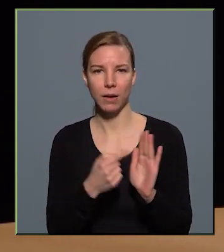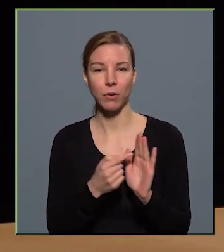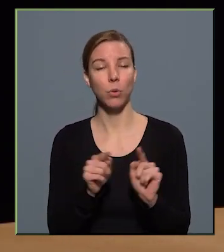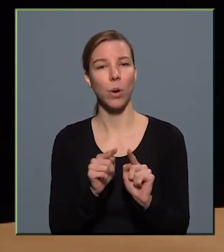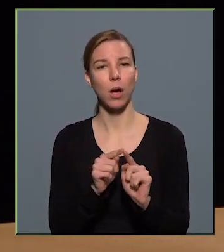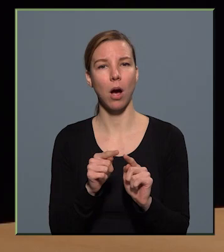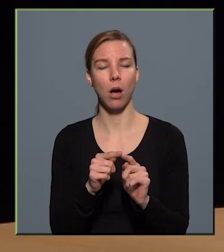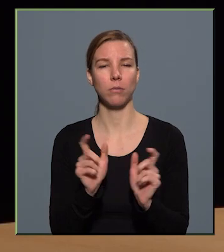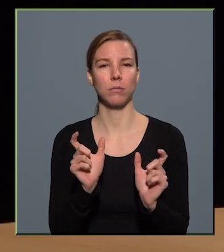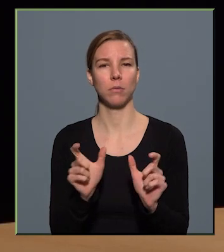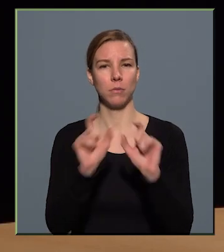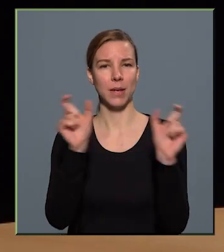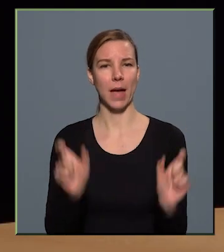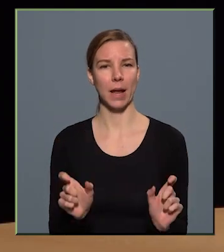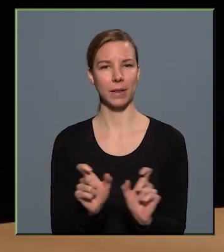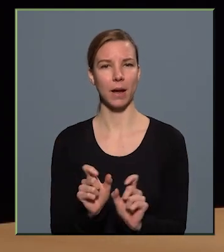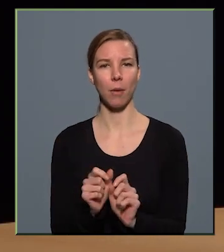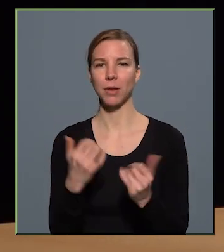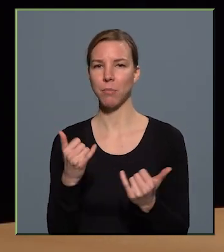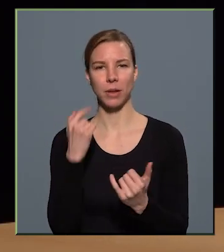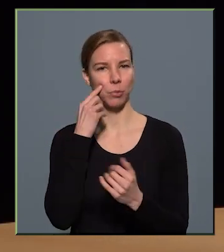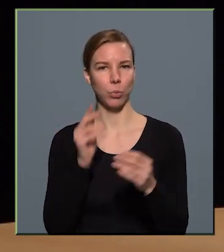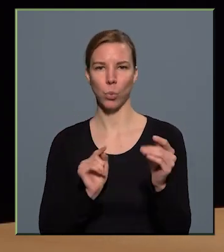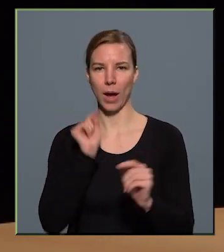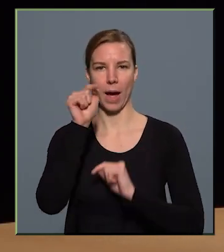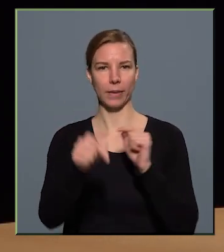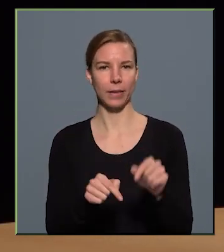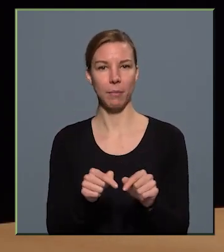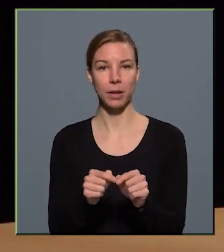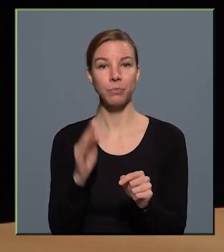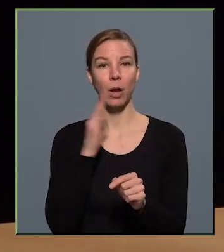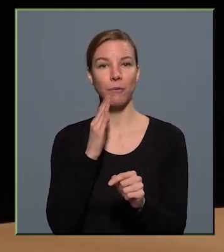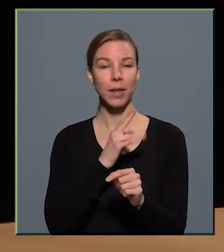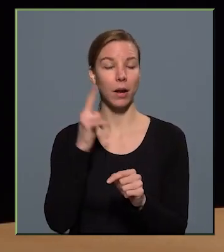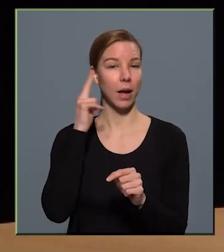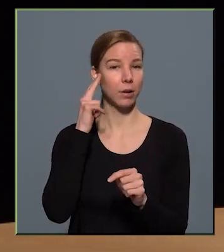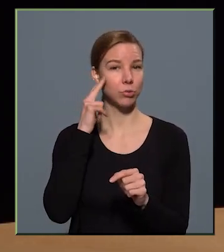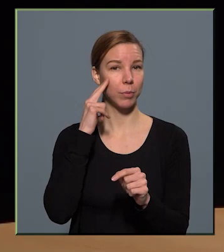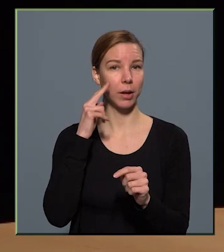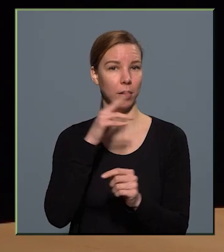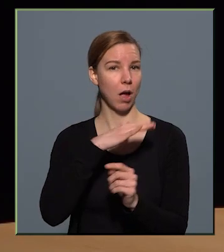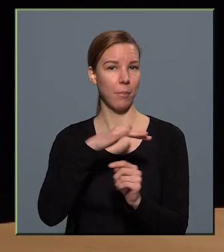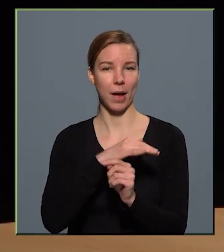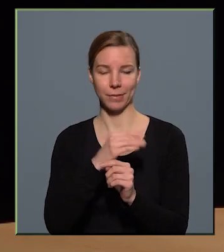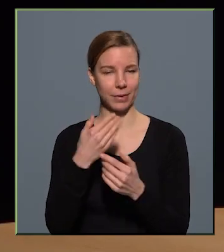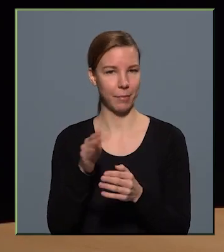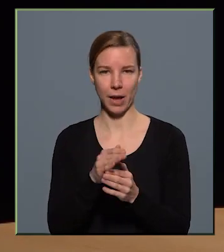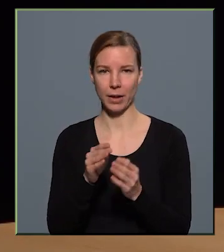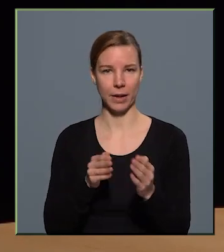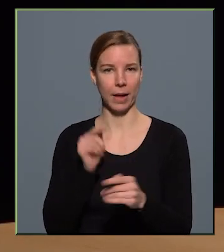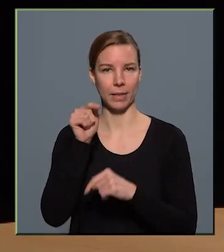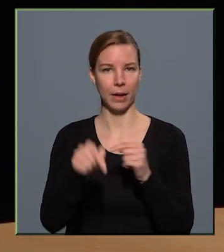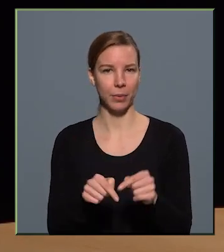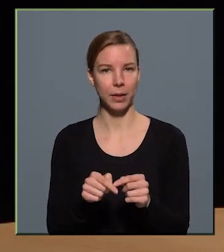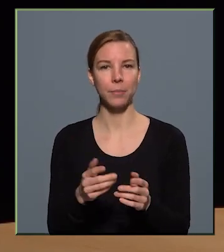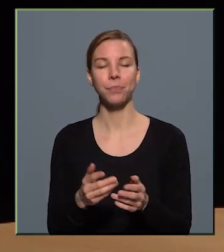ma nem tudunk megugrani. A fizika ismereteink szerint, alapvetően a fizikai ismereteink szerint. Ez pedig